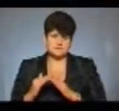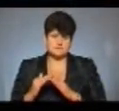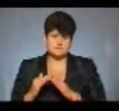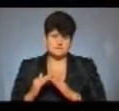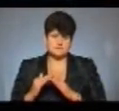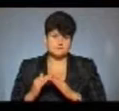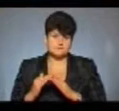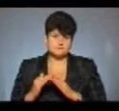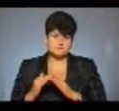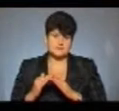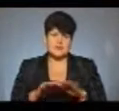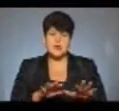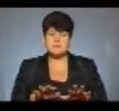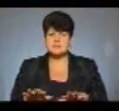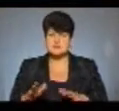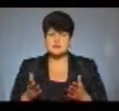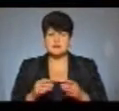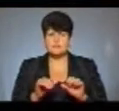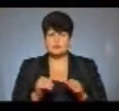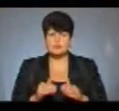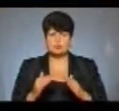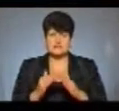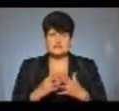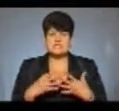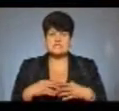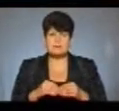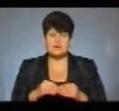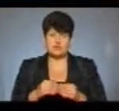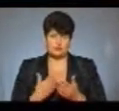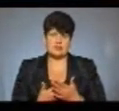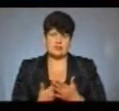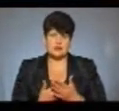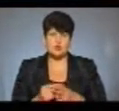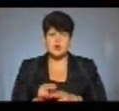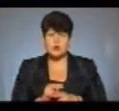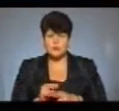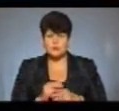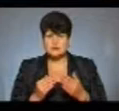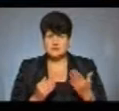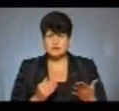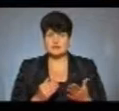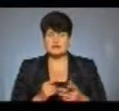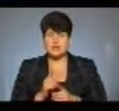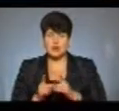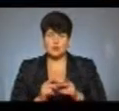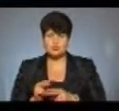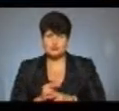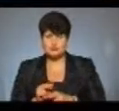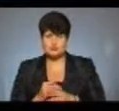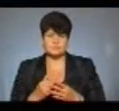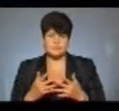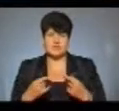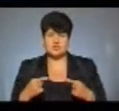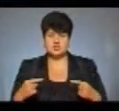там, де на місця, де формуються будинки сімейного типу, ремонт їхній, реконструкція, придбання. Інші